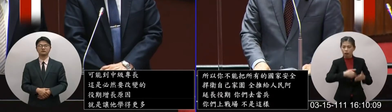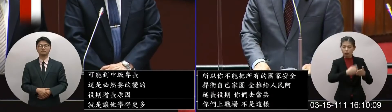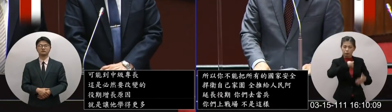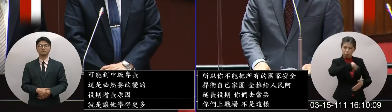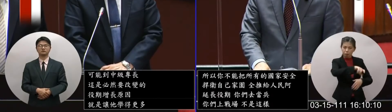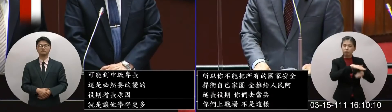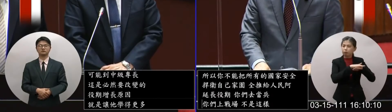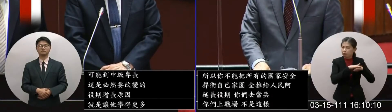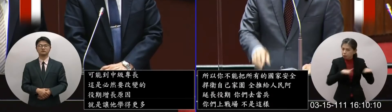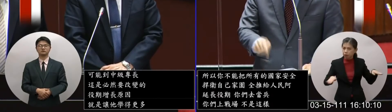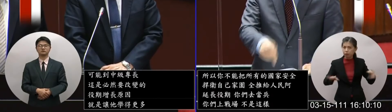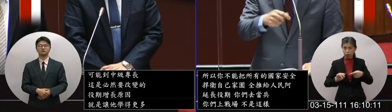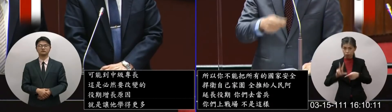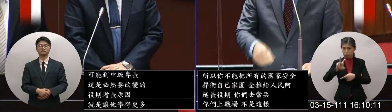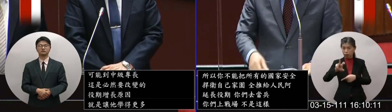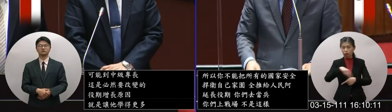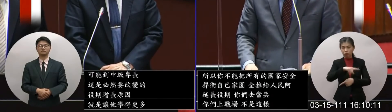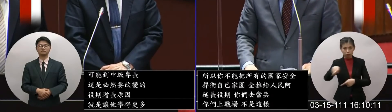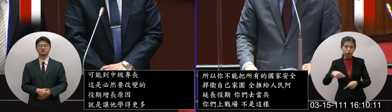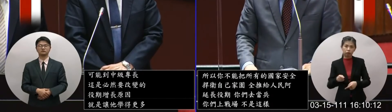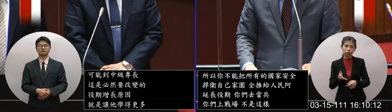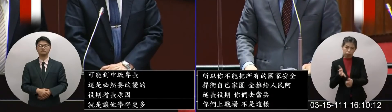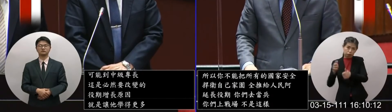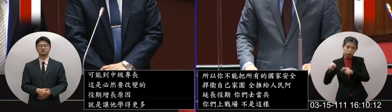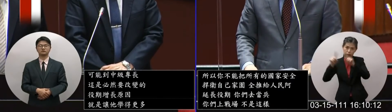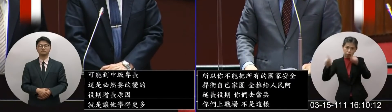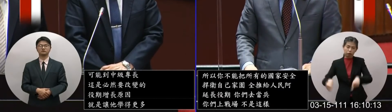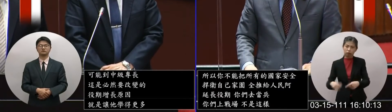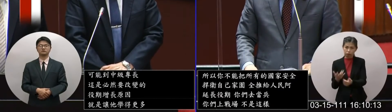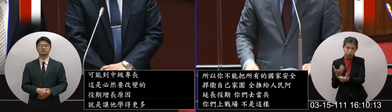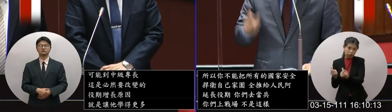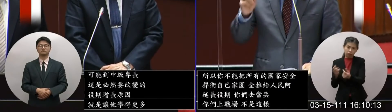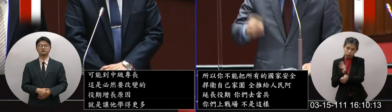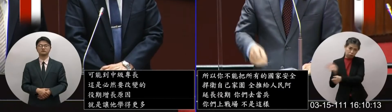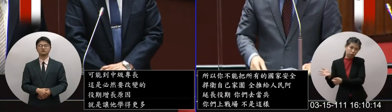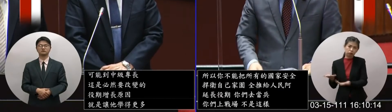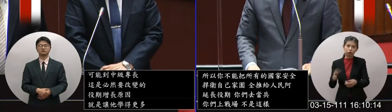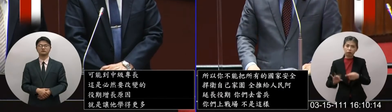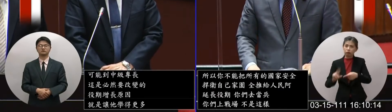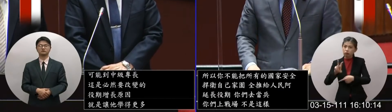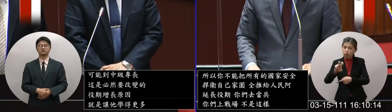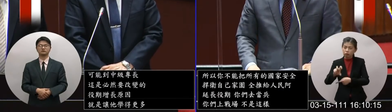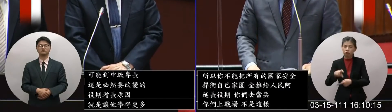高达77%，这是同样一份民调，淡水做的